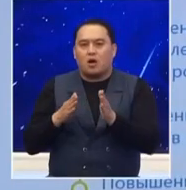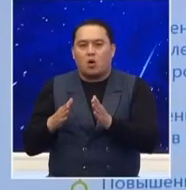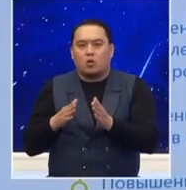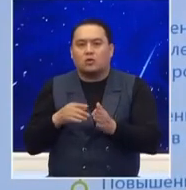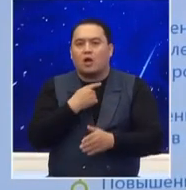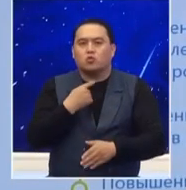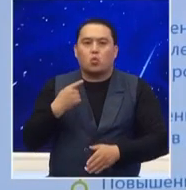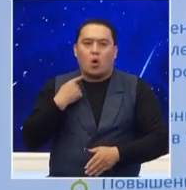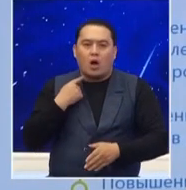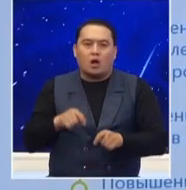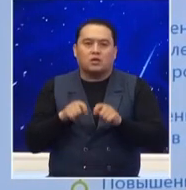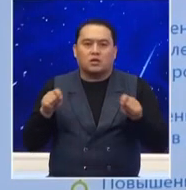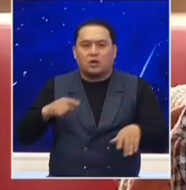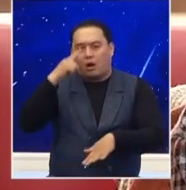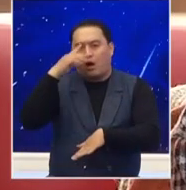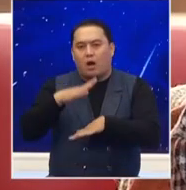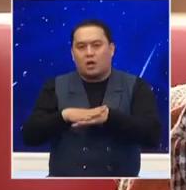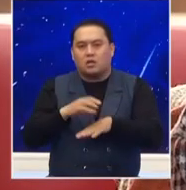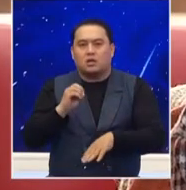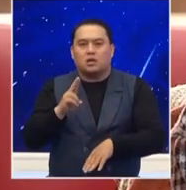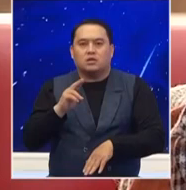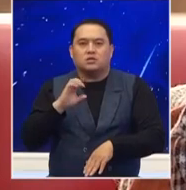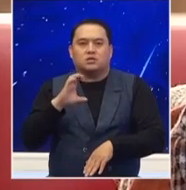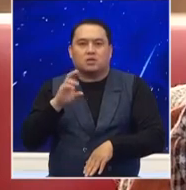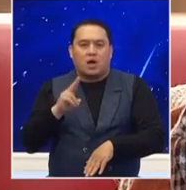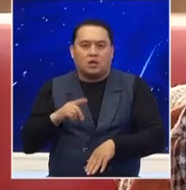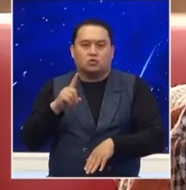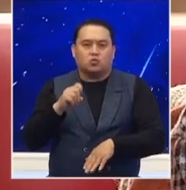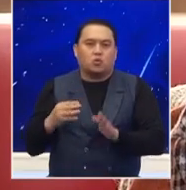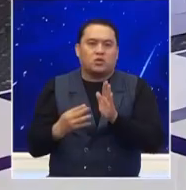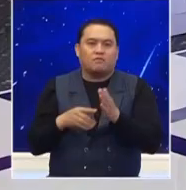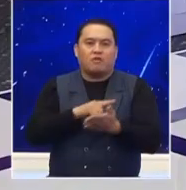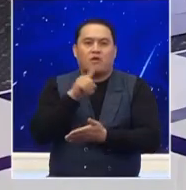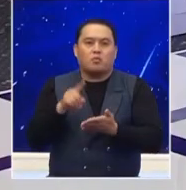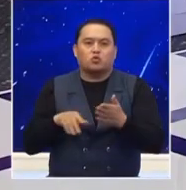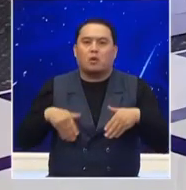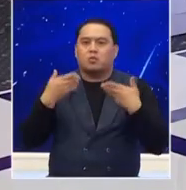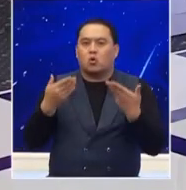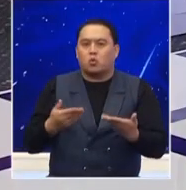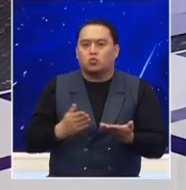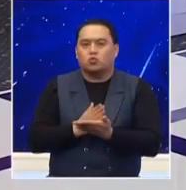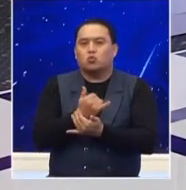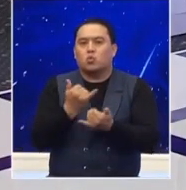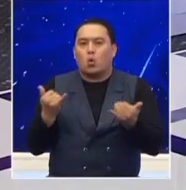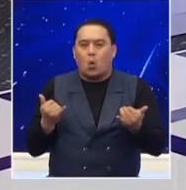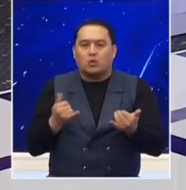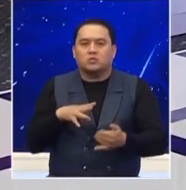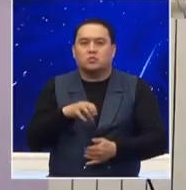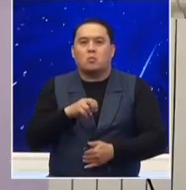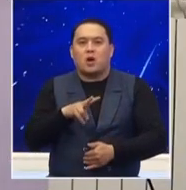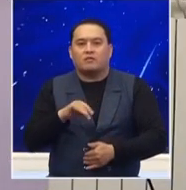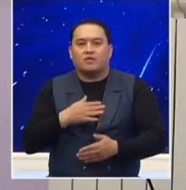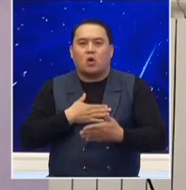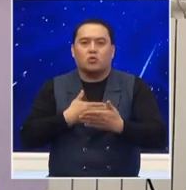– «Опен Талдыкурган», «Открытый акимат», «ЕКСК» и «Служба 109» по вопросам предоставления комуслуг. А также